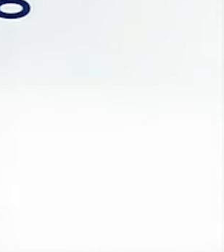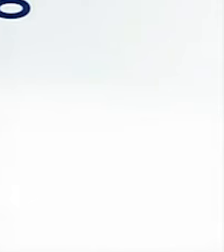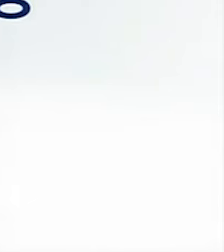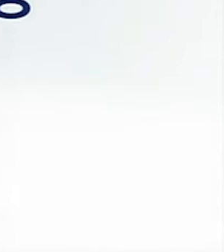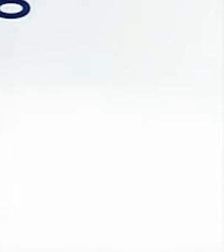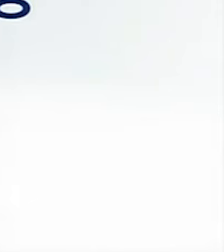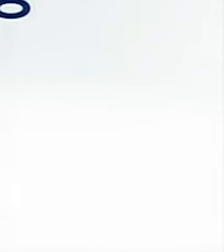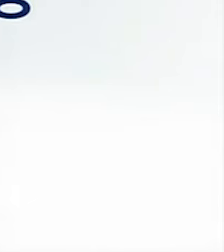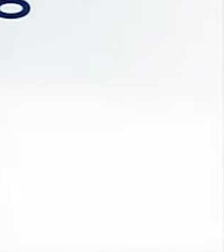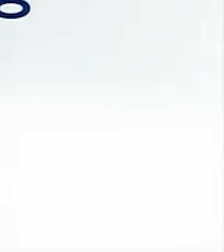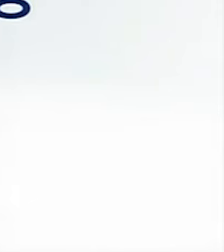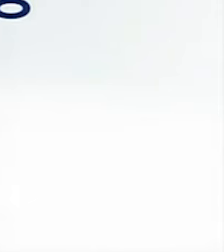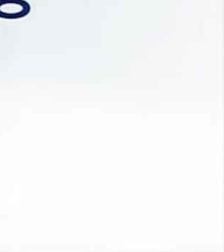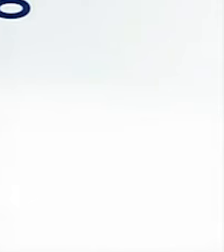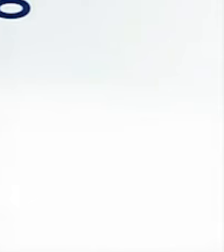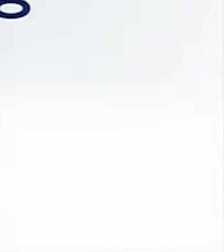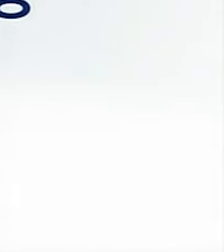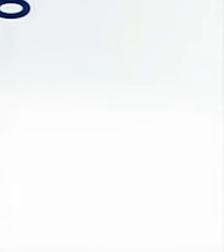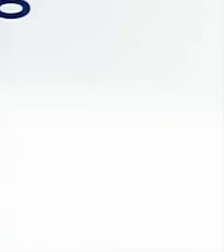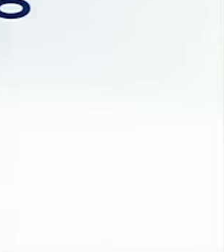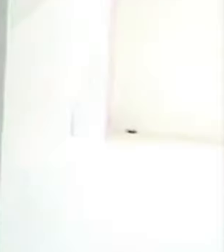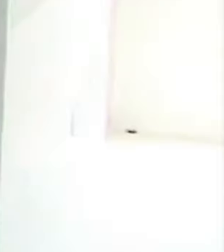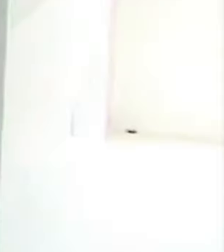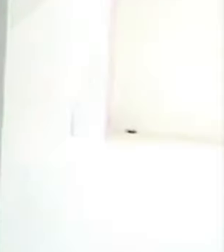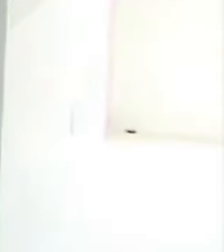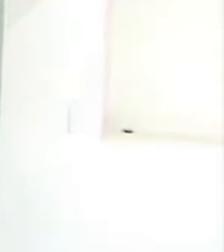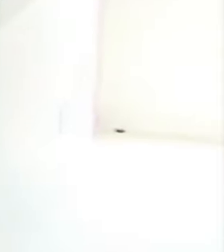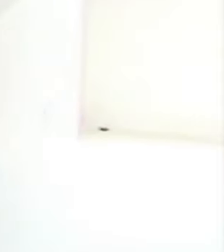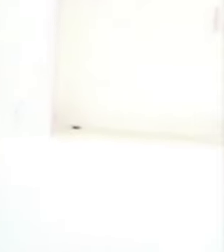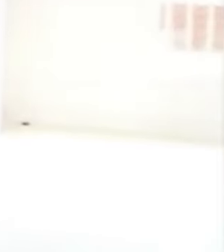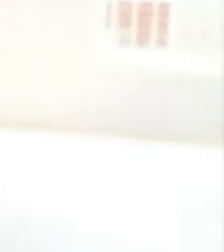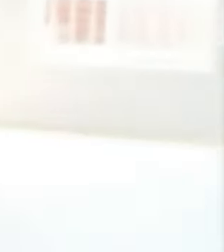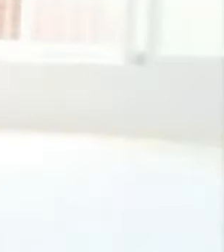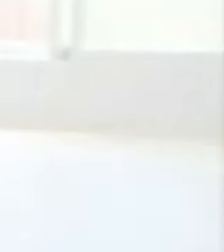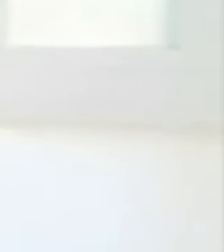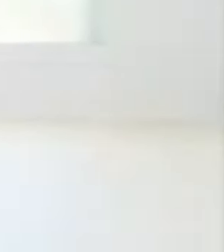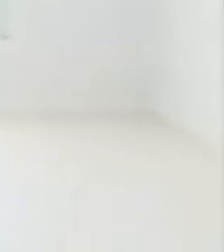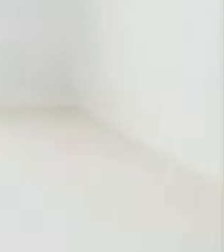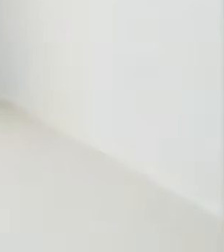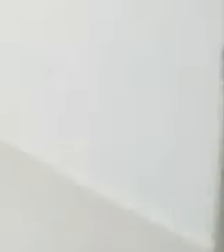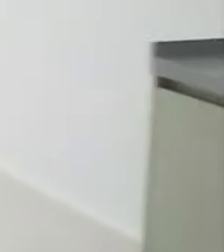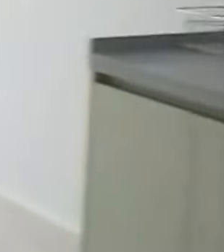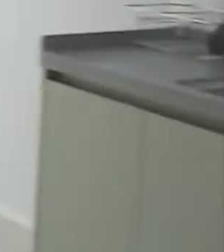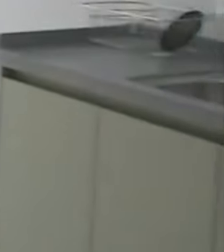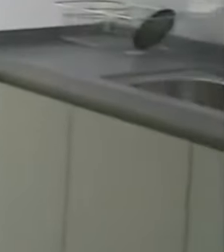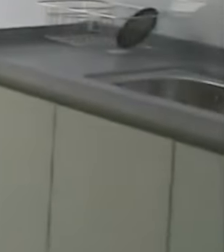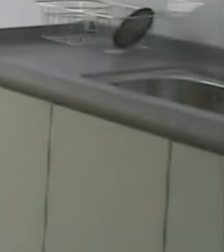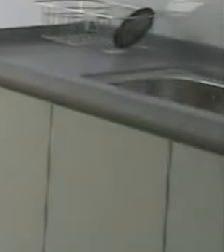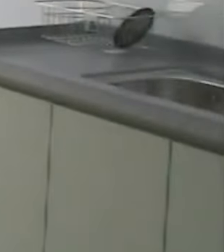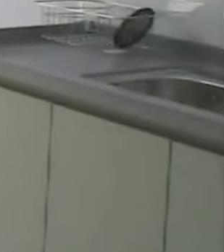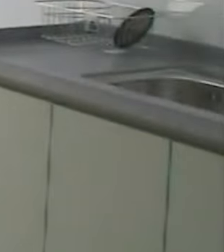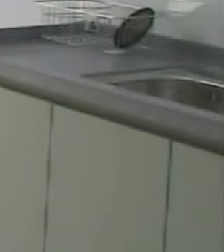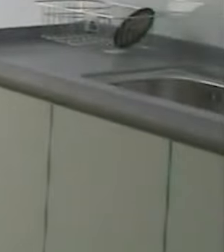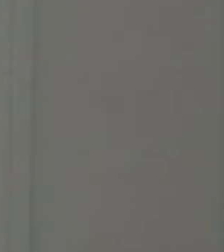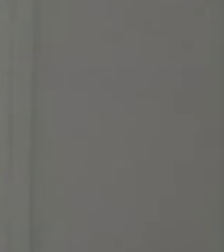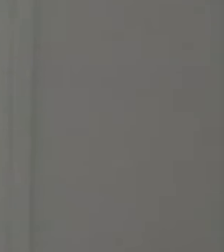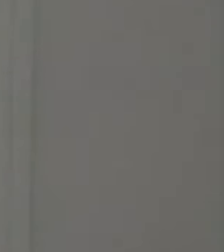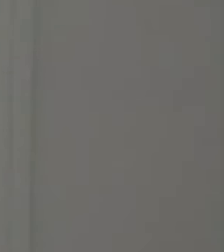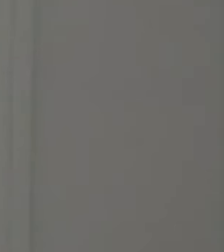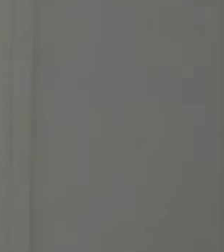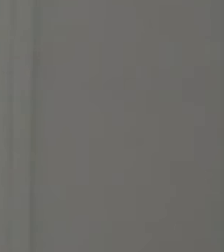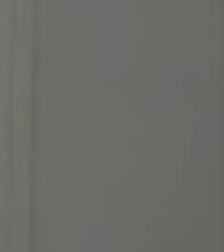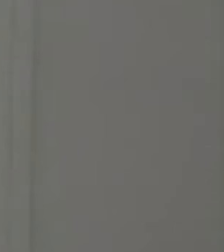올라도 당첨에는 영향을 주지 않습니다. 지금까지 수도권에서 전용 면적 60제곱미터 이하,